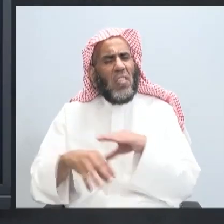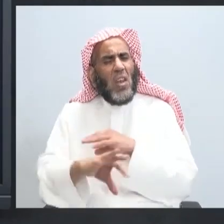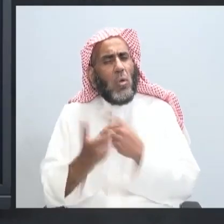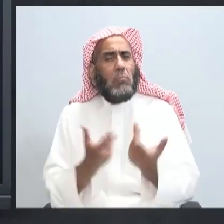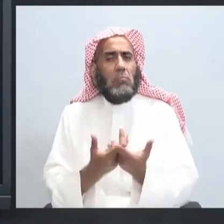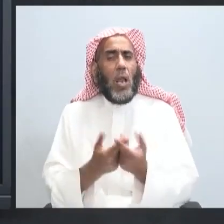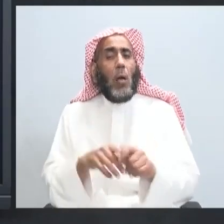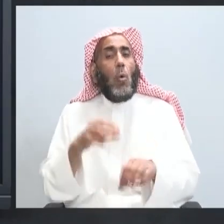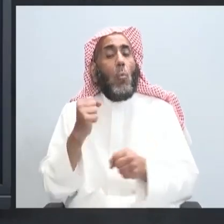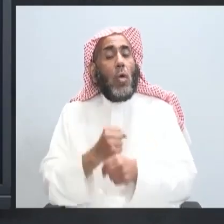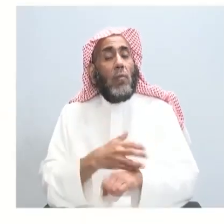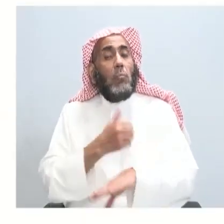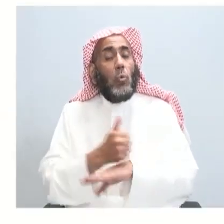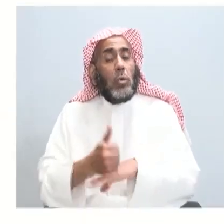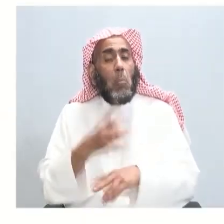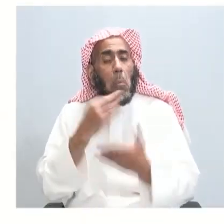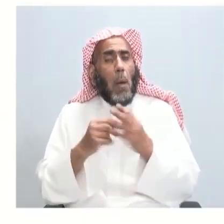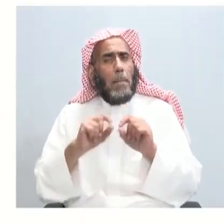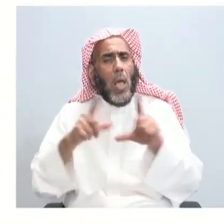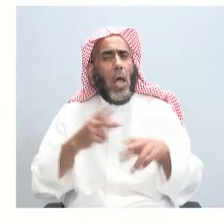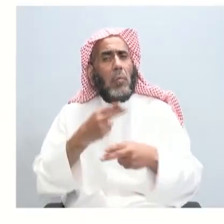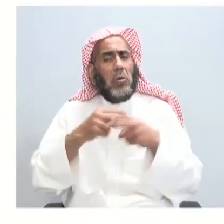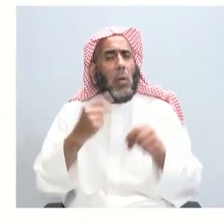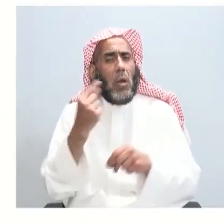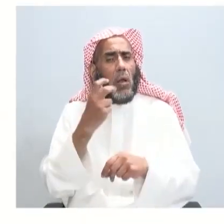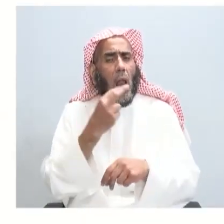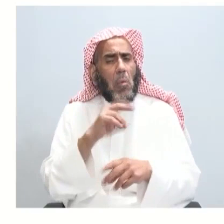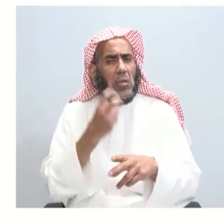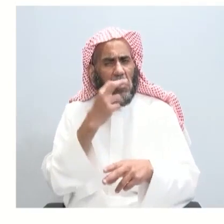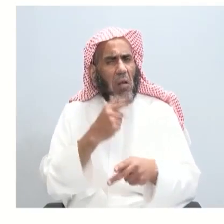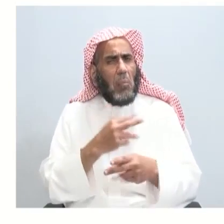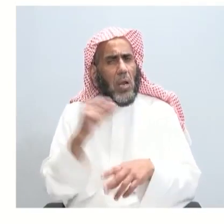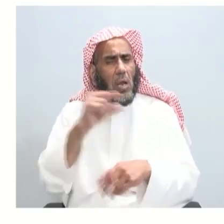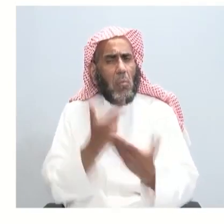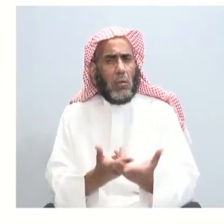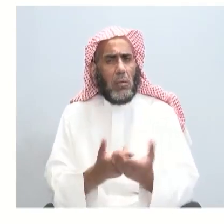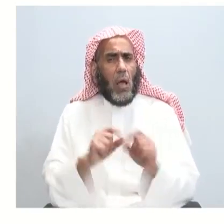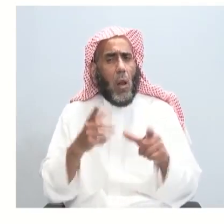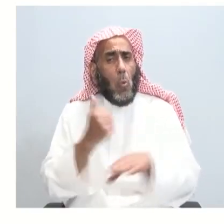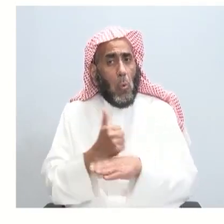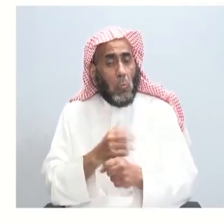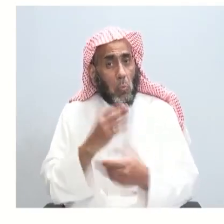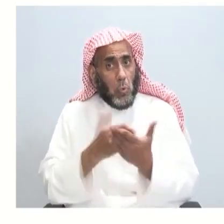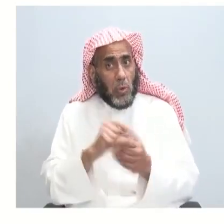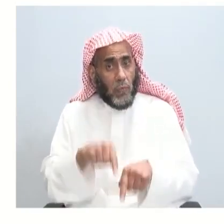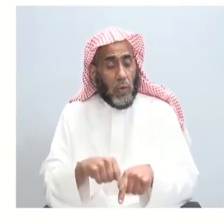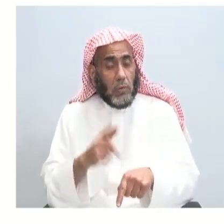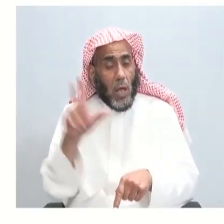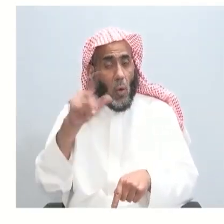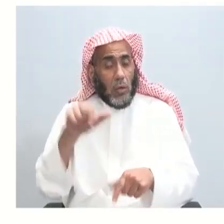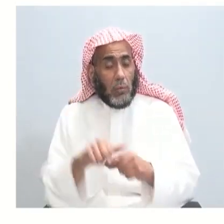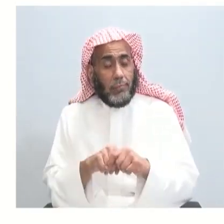لكن من وظائف المعجمه الاساسيه بيان اعراب الكلمات ما رايكم صحيح